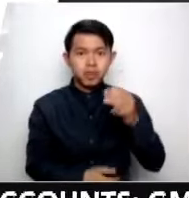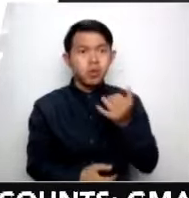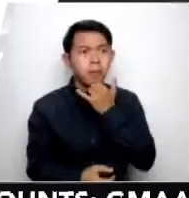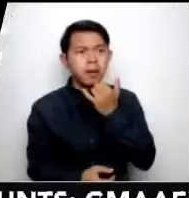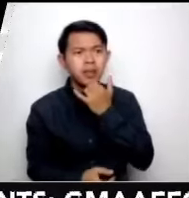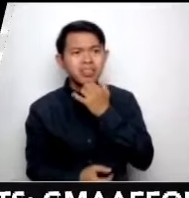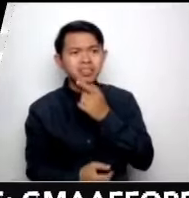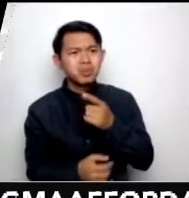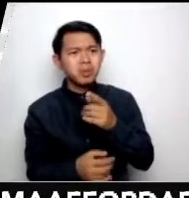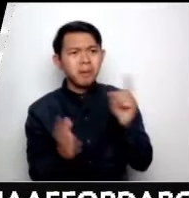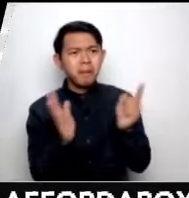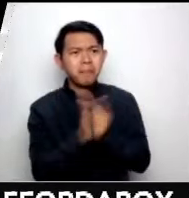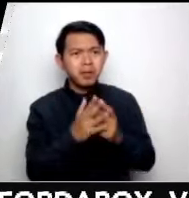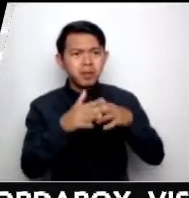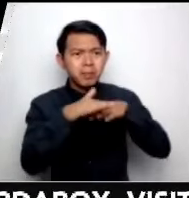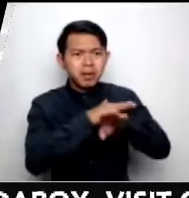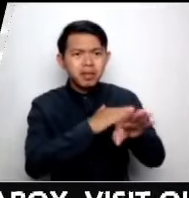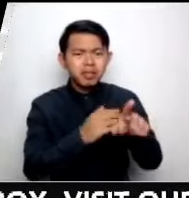BGC